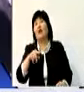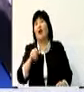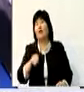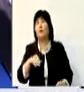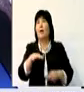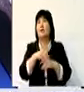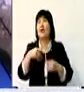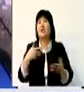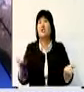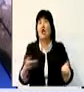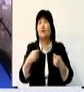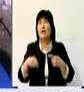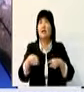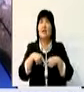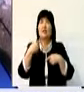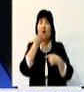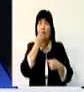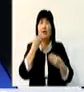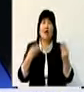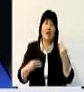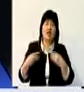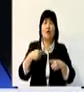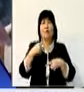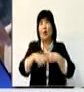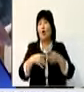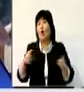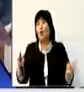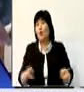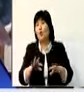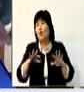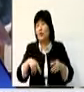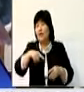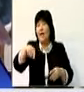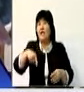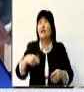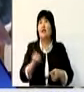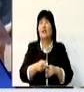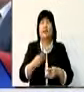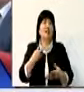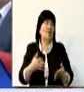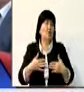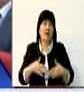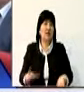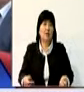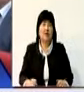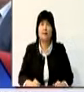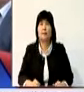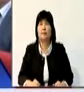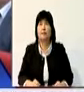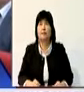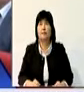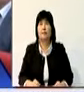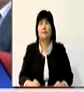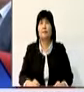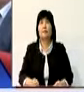тұста жайма базар араласып жатыр, тамағы мен киім бұйымы. Өрт сөндіру гидранттарының жайы да мәз емес. 20 сауда